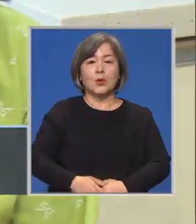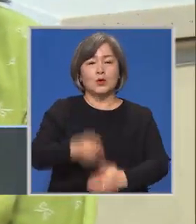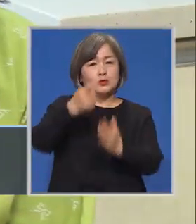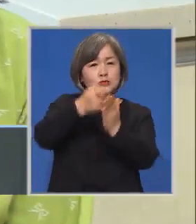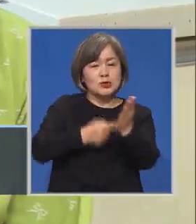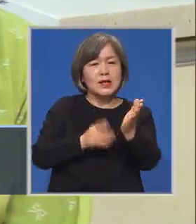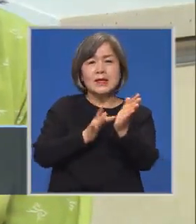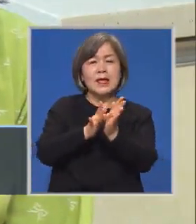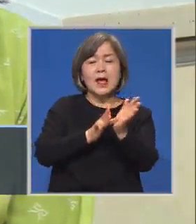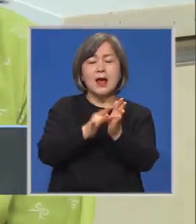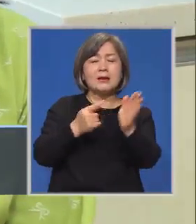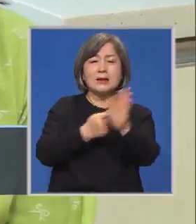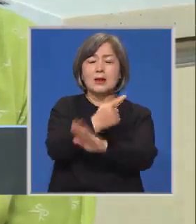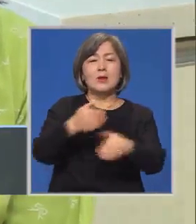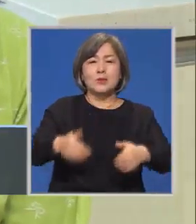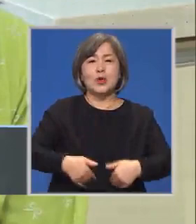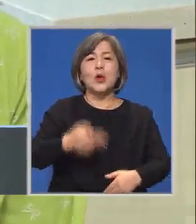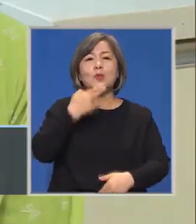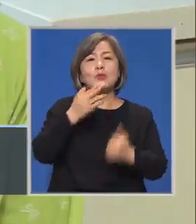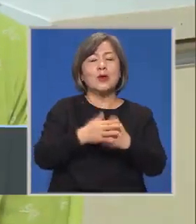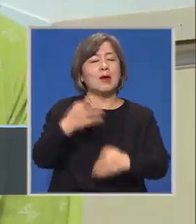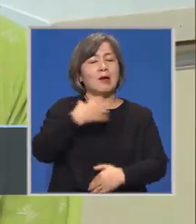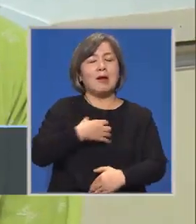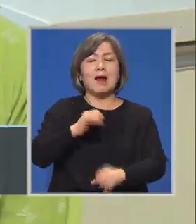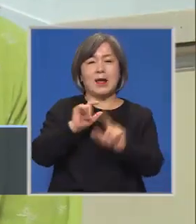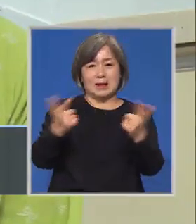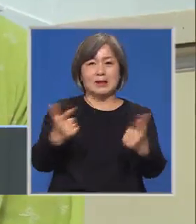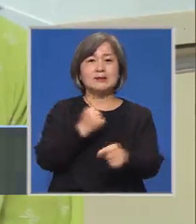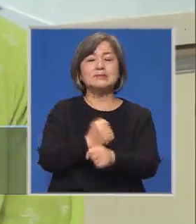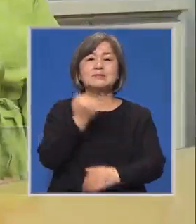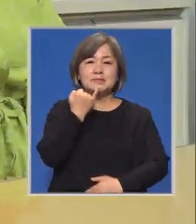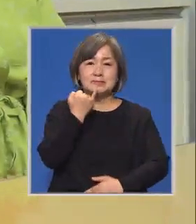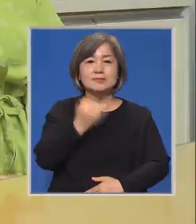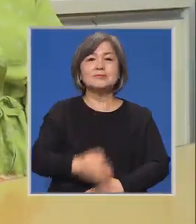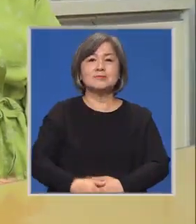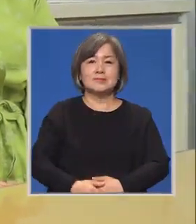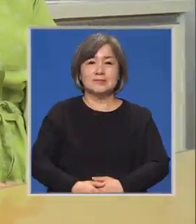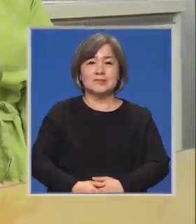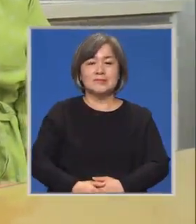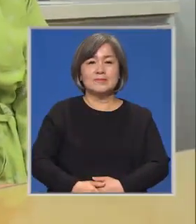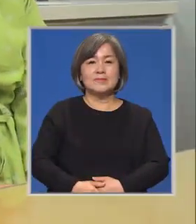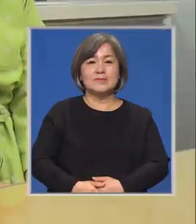네. 수술이나 약물 치료는 따로 필요 없으니까 걱정 안 해도 됩니다.